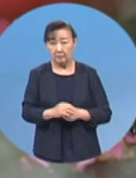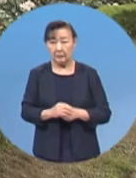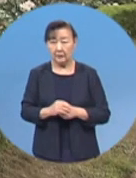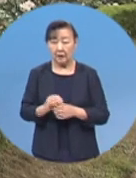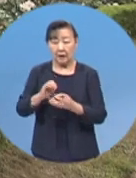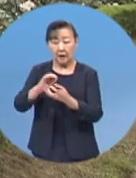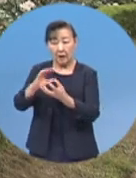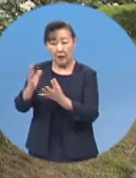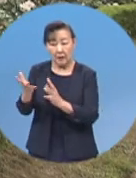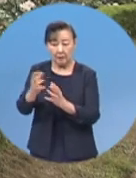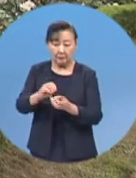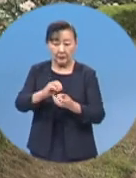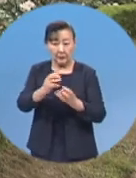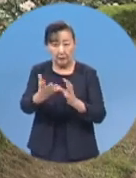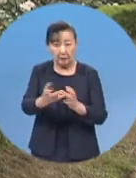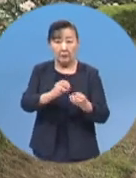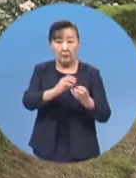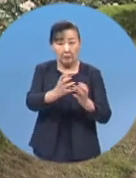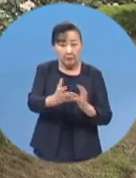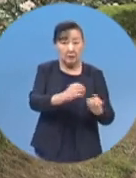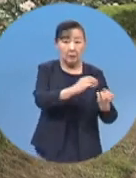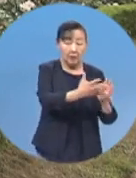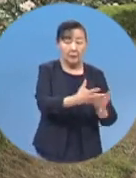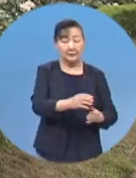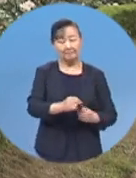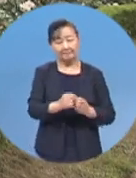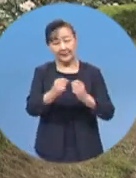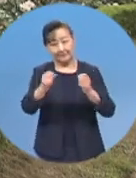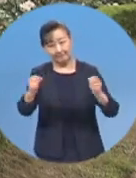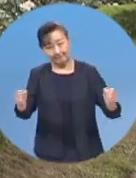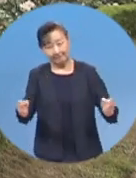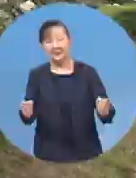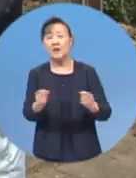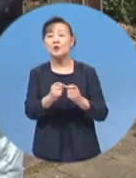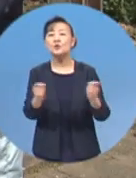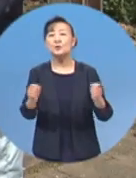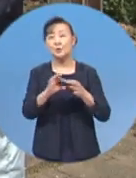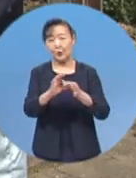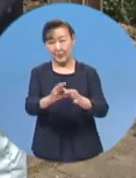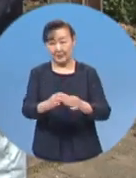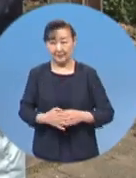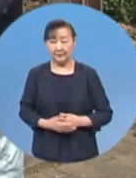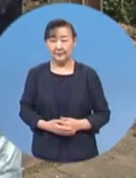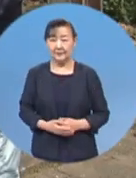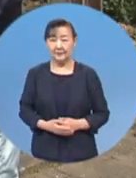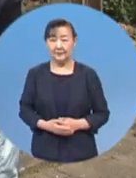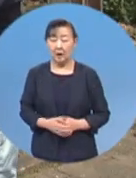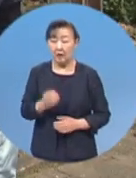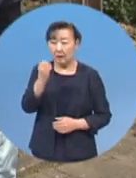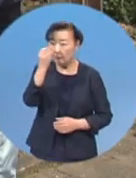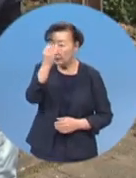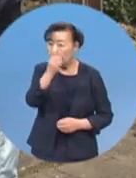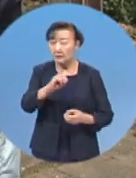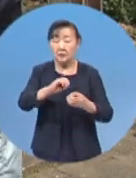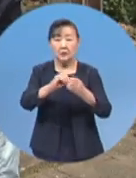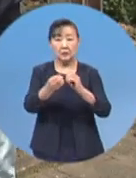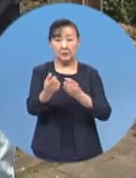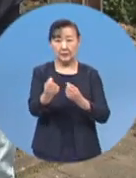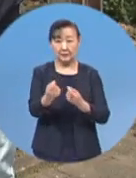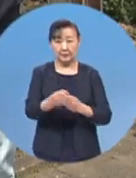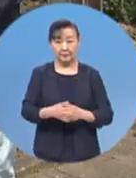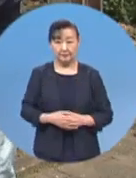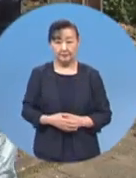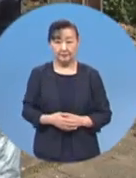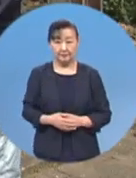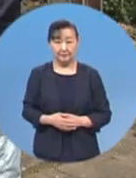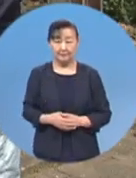も徐々に咲いていきますので、見ごろが続くと思っております。 こちら珍しい色をしていますね。 は